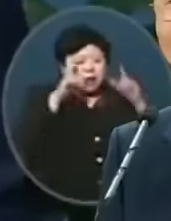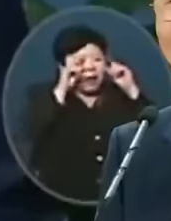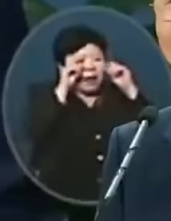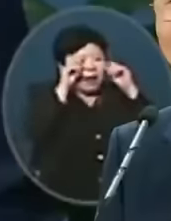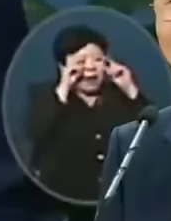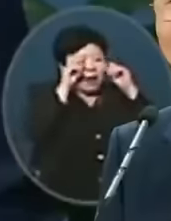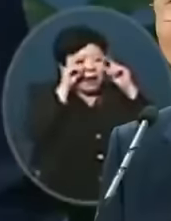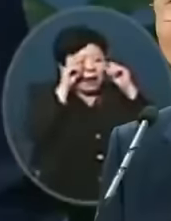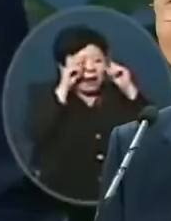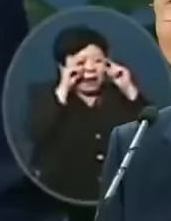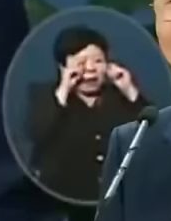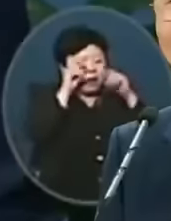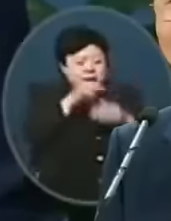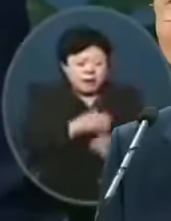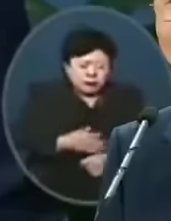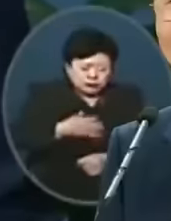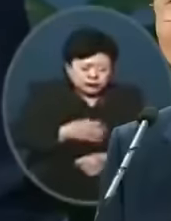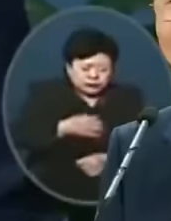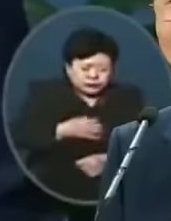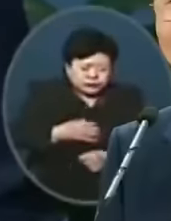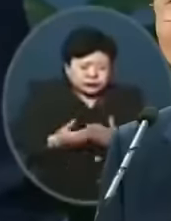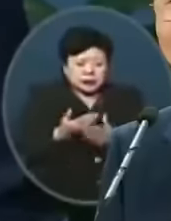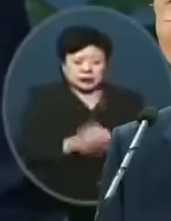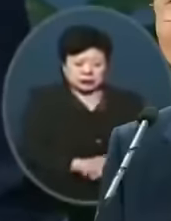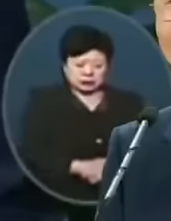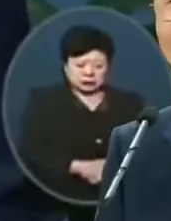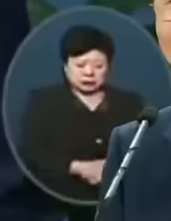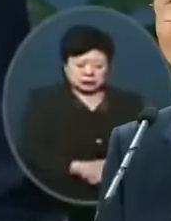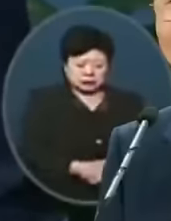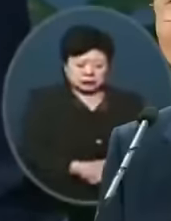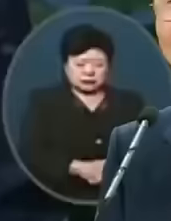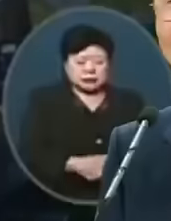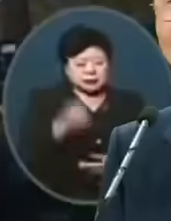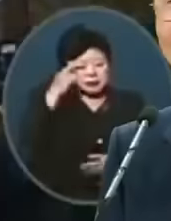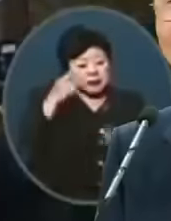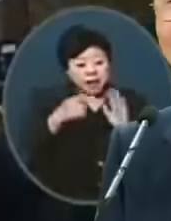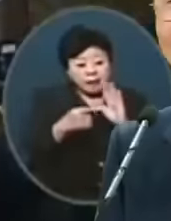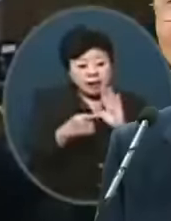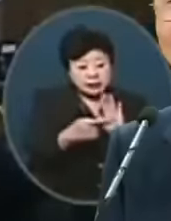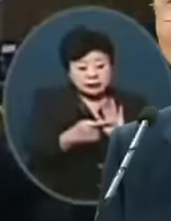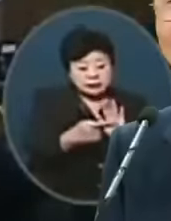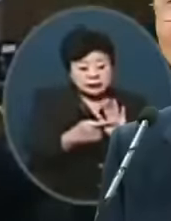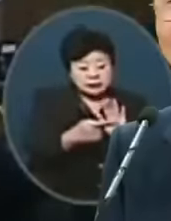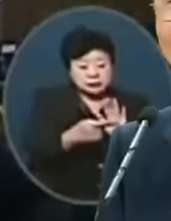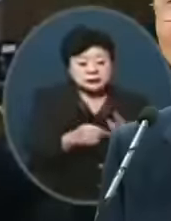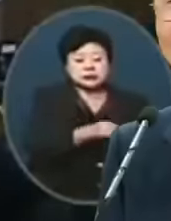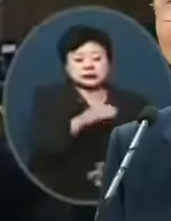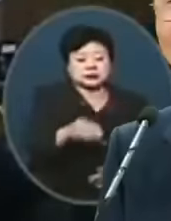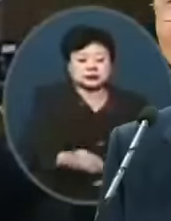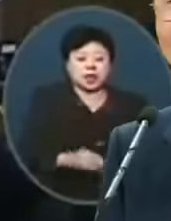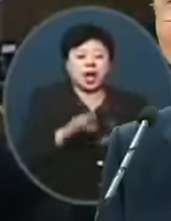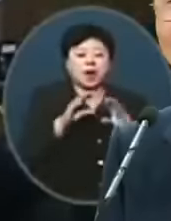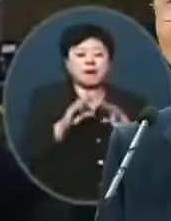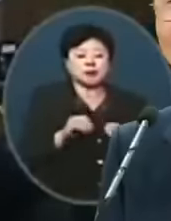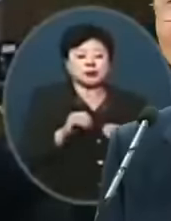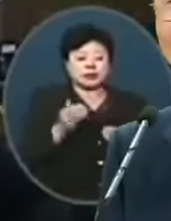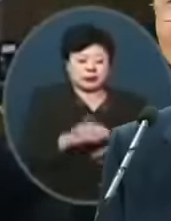못하고 마음이 괴로워하게 되는 것입니다. 부정적인 생각을 우리가 멈춰야 되는